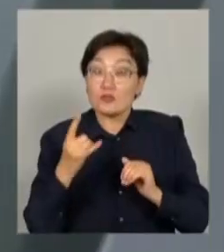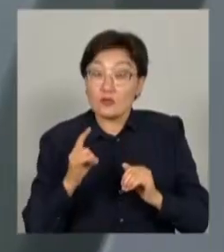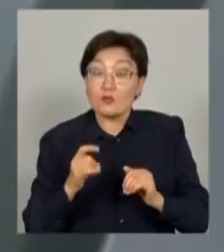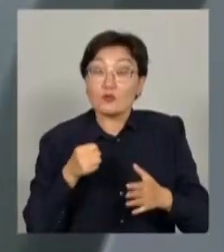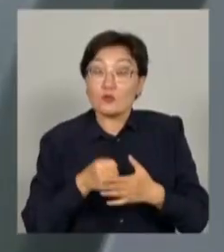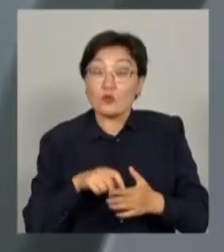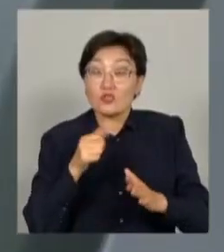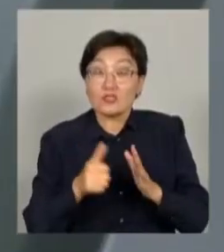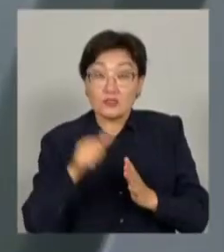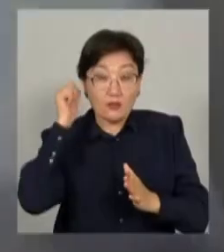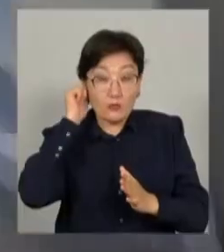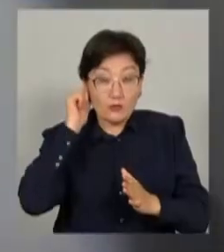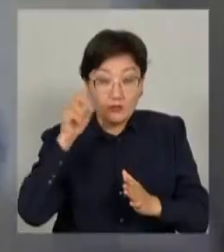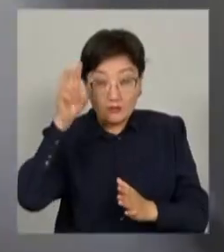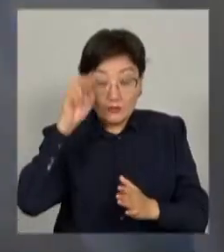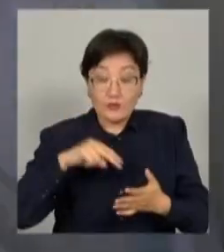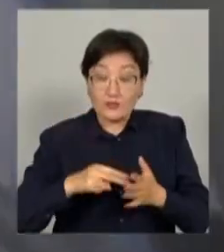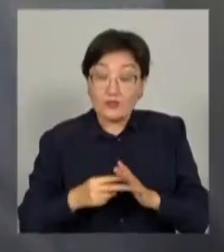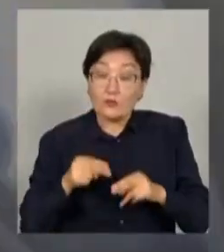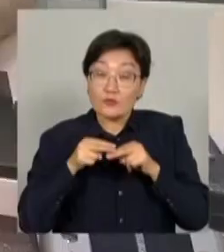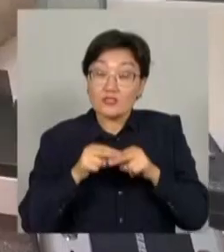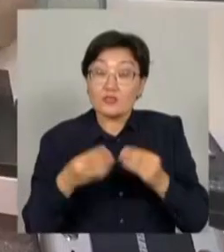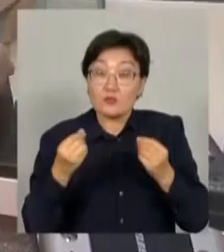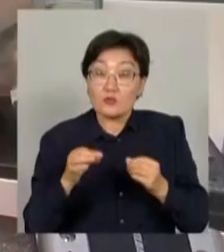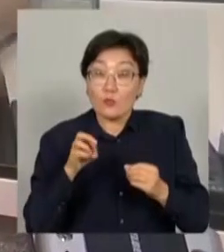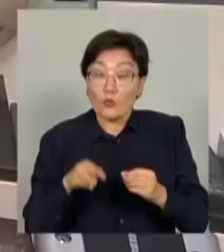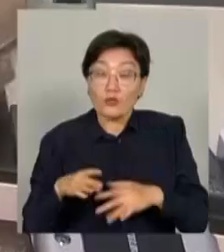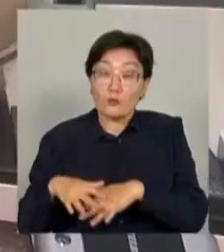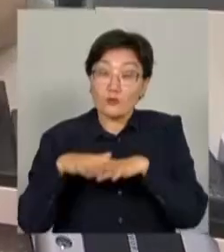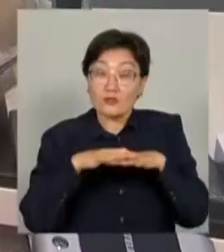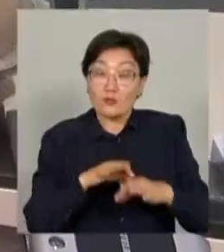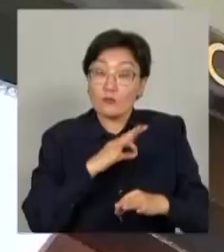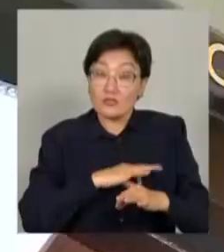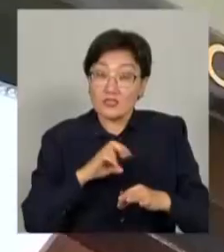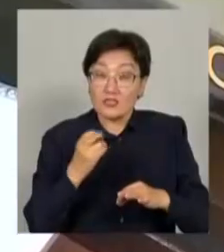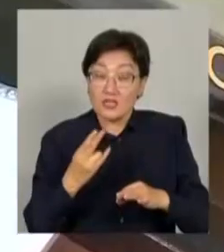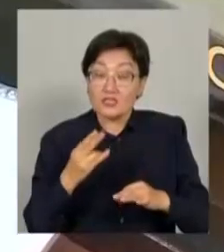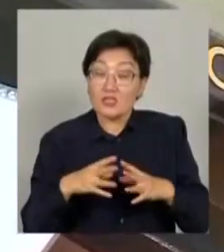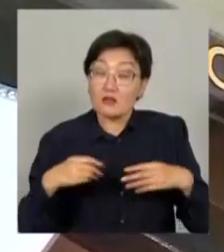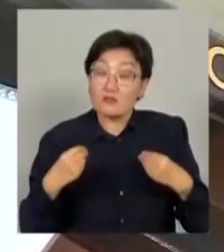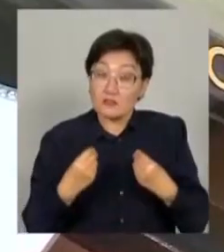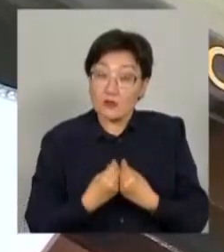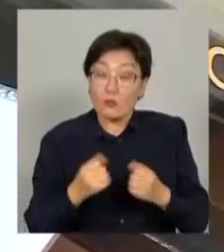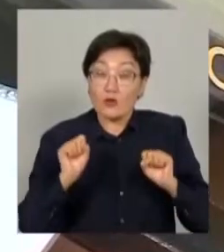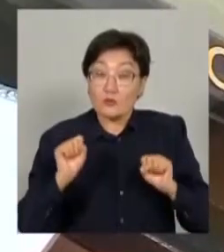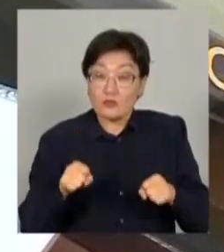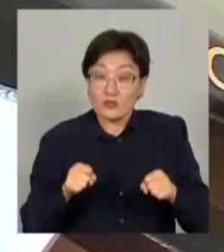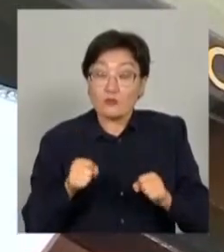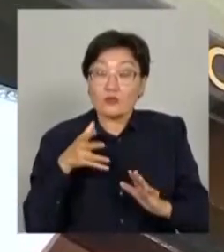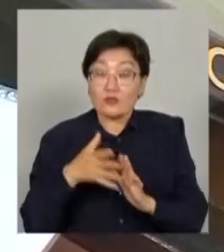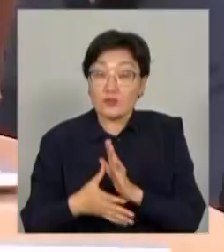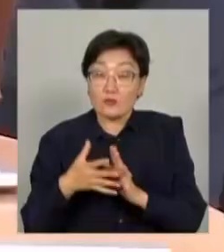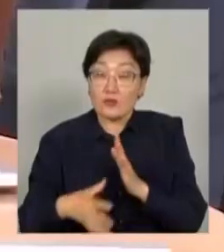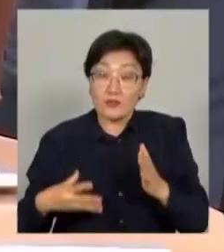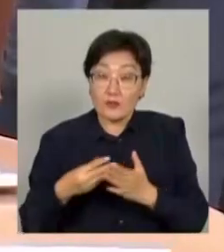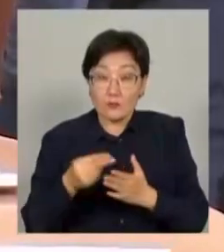до совершеннолетия государство намерено перечислять деньги от инвестиционного дохода национального фонда. Их можно будет потратить на